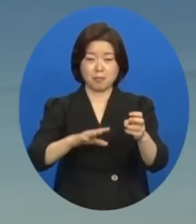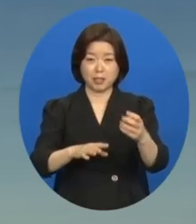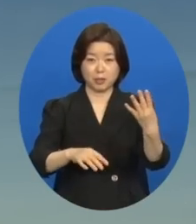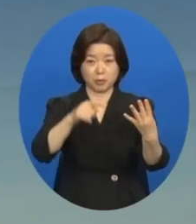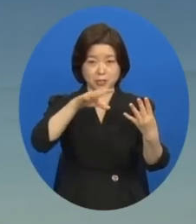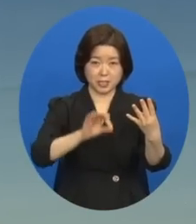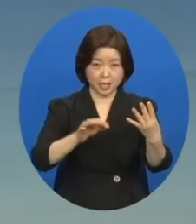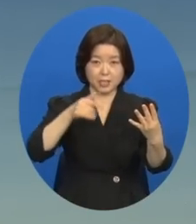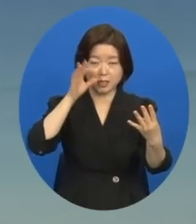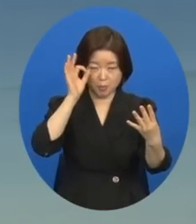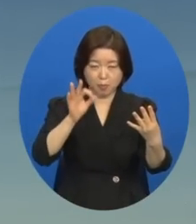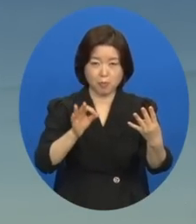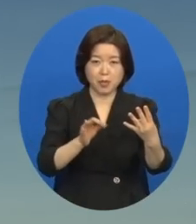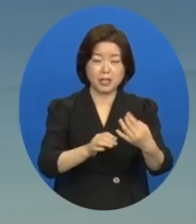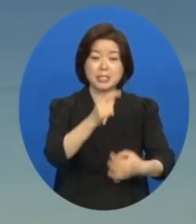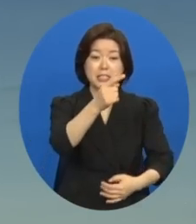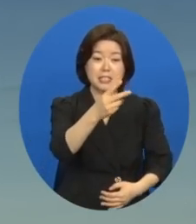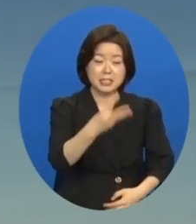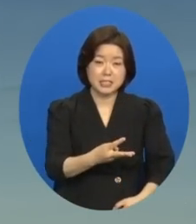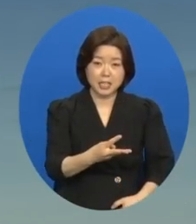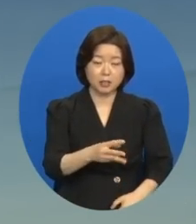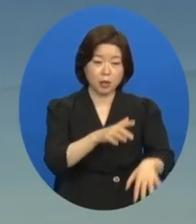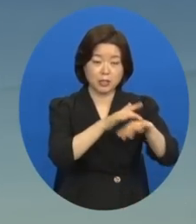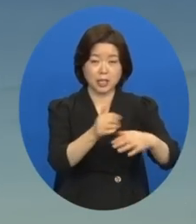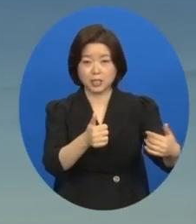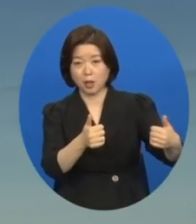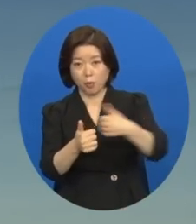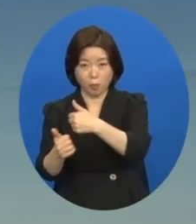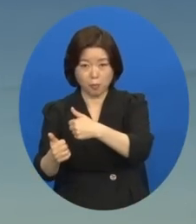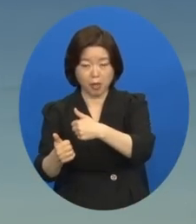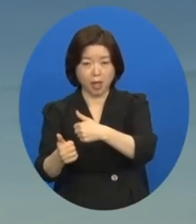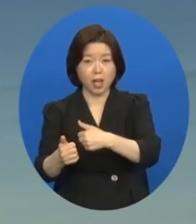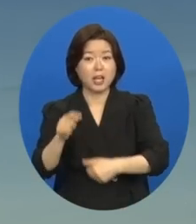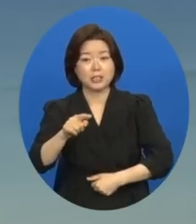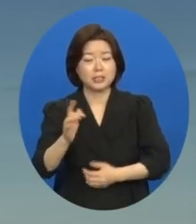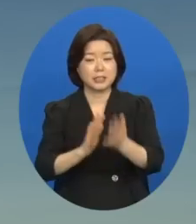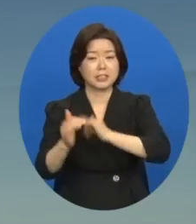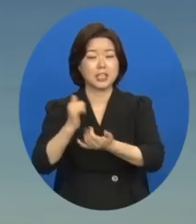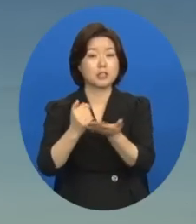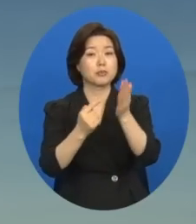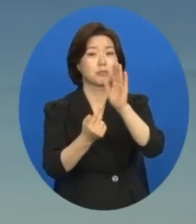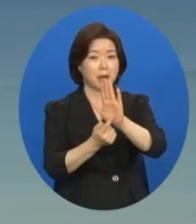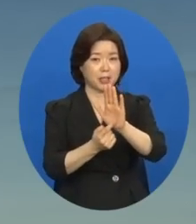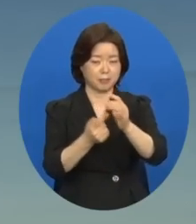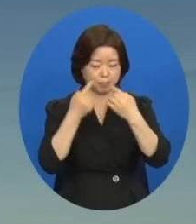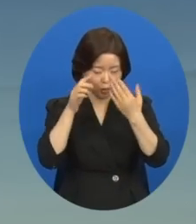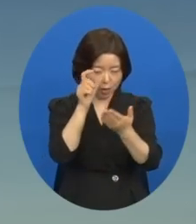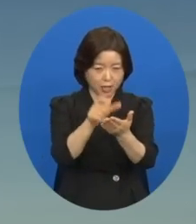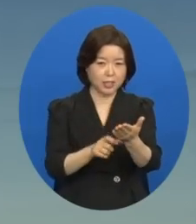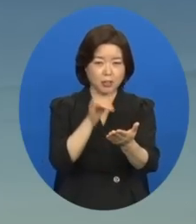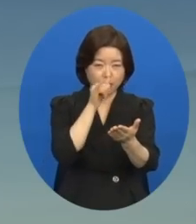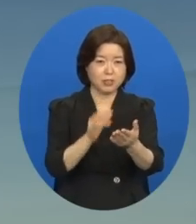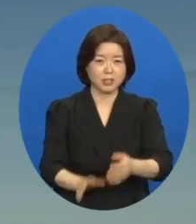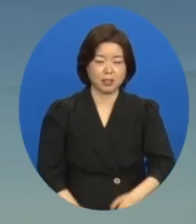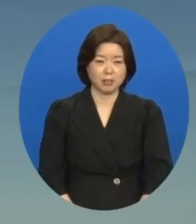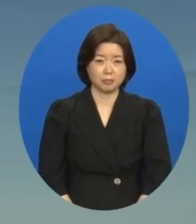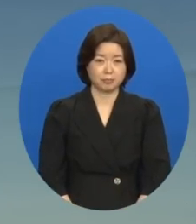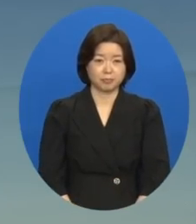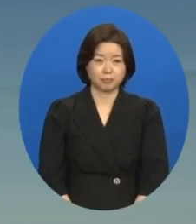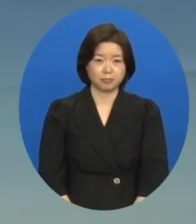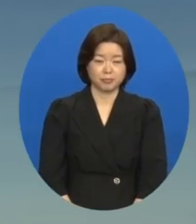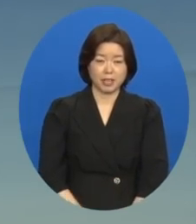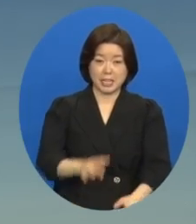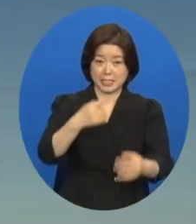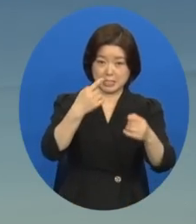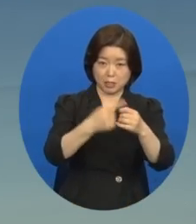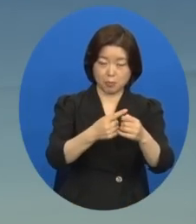세 번의 사단의 공격 앞에 예수님이 세 번을 어떻게 반응했는지를 정확하게 기록했는데 이렇게 됩니다. 4절부터 볼까요? 첫 번째 공격